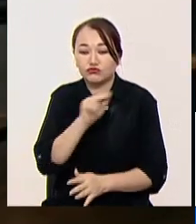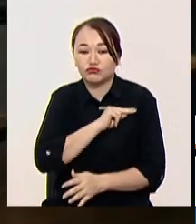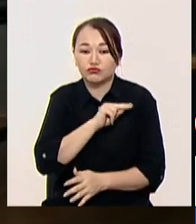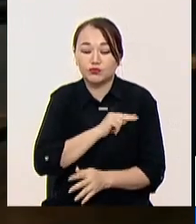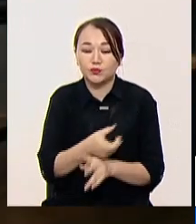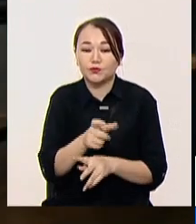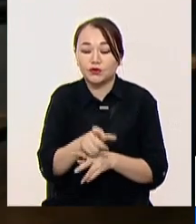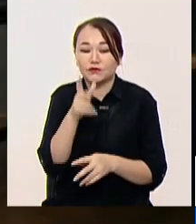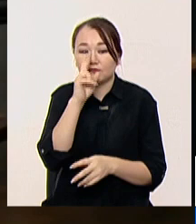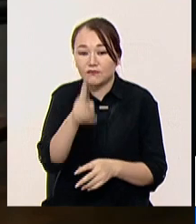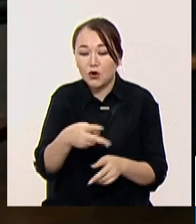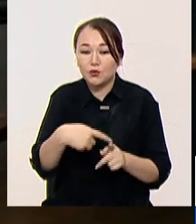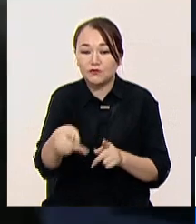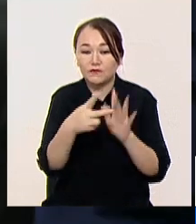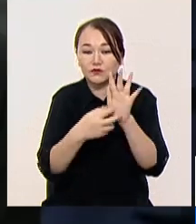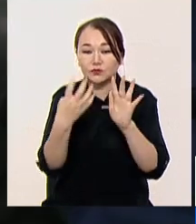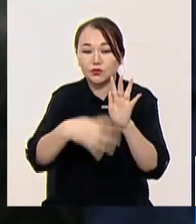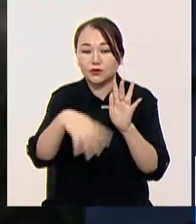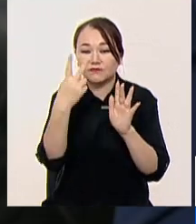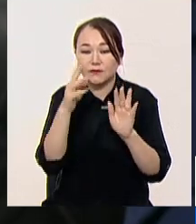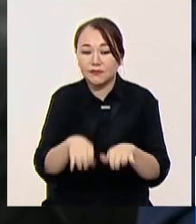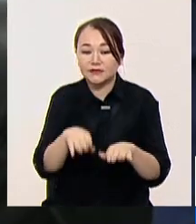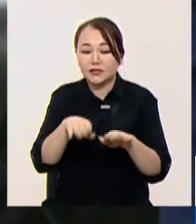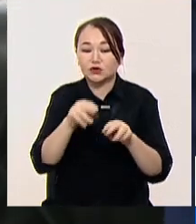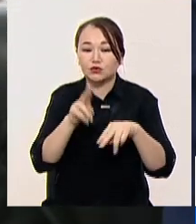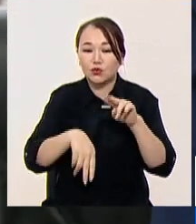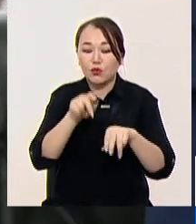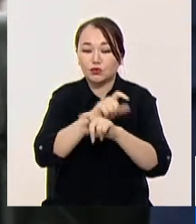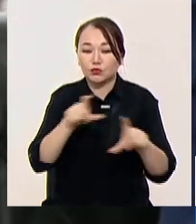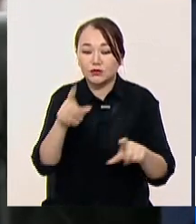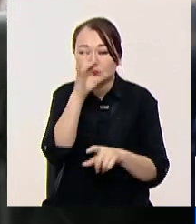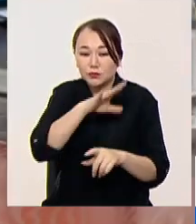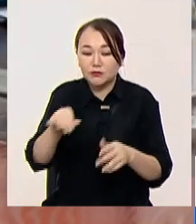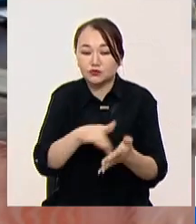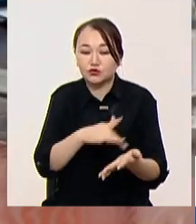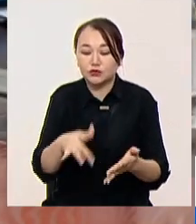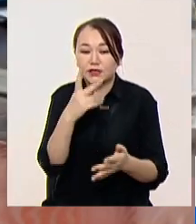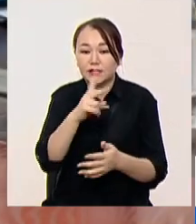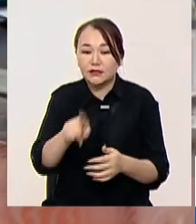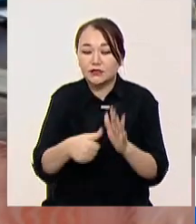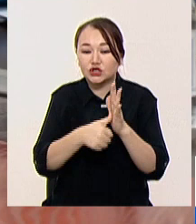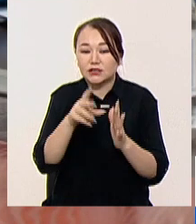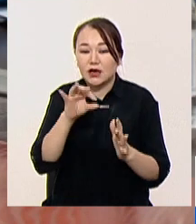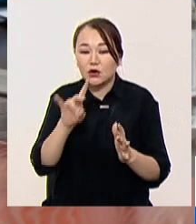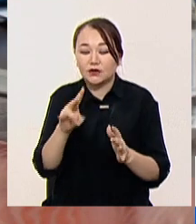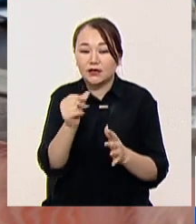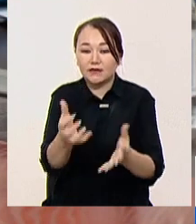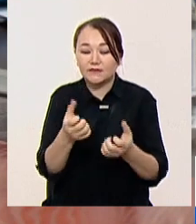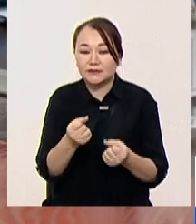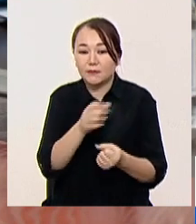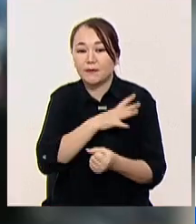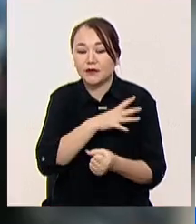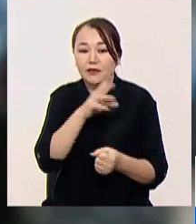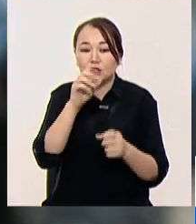министр алдағы 2 жылда 842 мың оқушыға мектеп салу үшін республикалық бюджеттен 2,6 триллион теңге алыпты. Осылайша